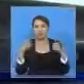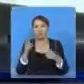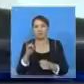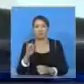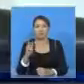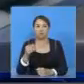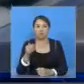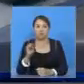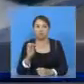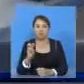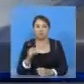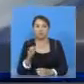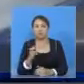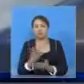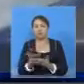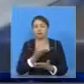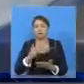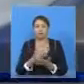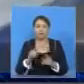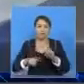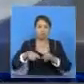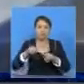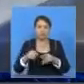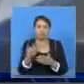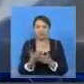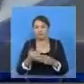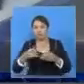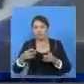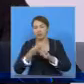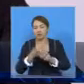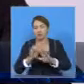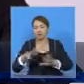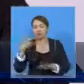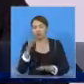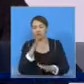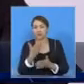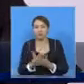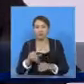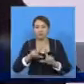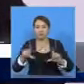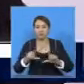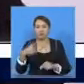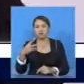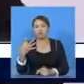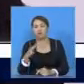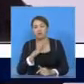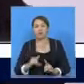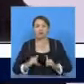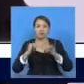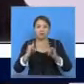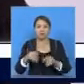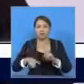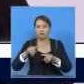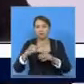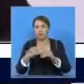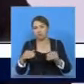генерал-лейтенант Болат Бақытжанұлы Жанасаев біздің жерлесіміз. Мінекей ел тәуелсіздігінің 30 жылдығы, мектебіміздің 25 жылдығына орай туған